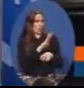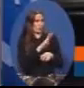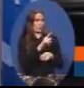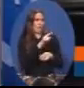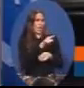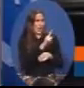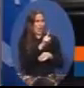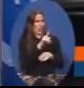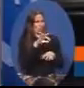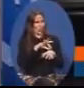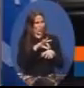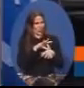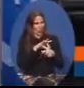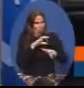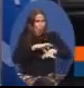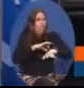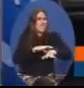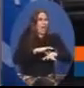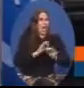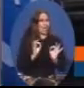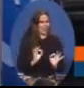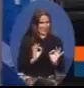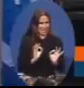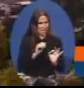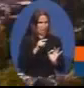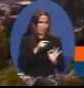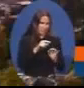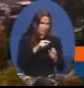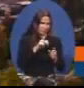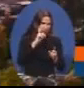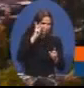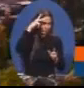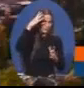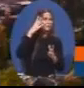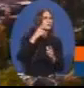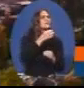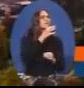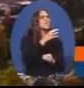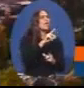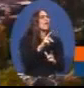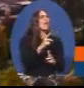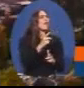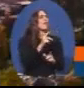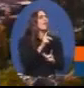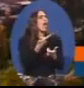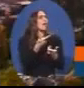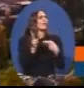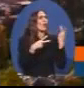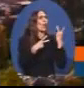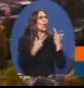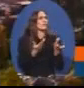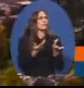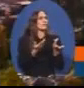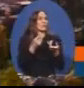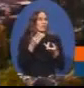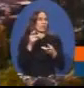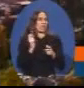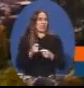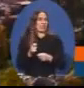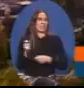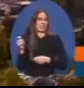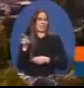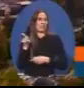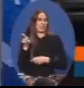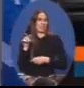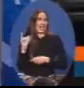דוקטור ברקו, שאת לא דוקטור MD, את יכולה להבין מה גרם לבתי חולים, אומר פה חבר הכנסת